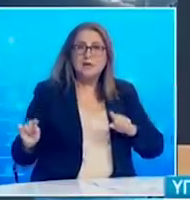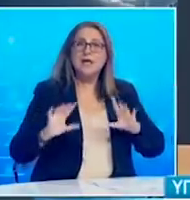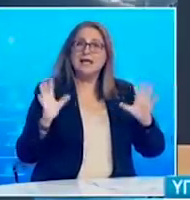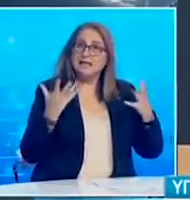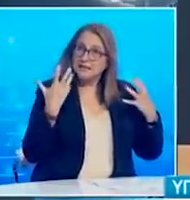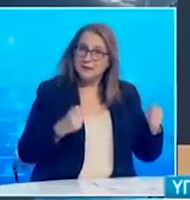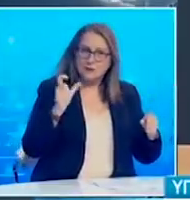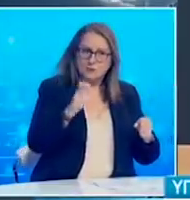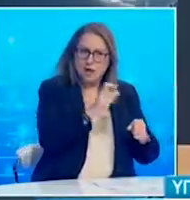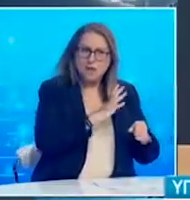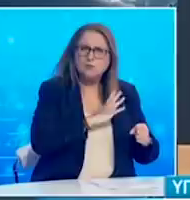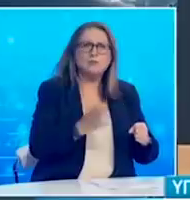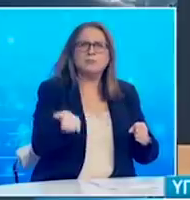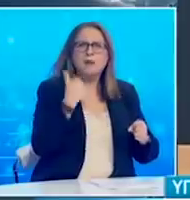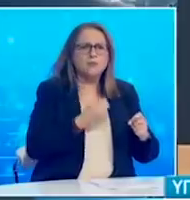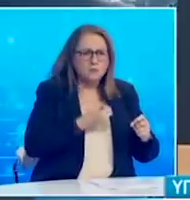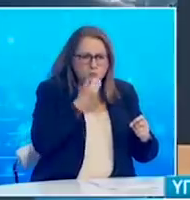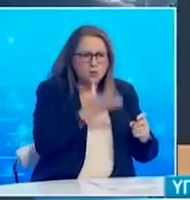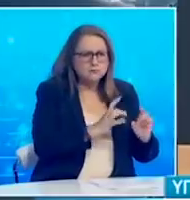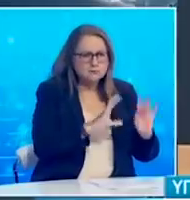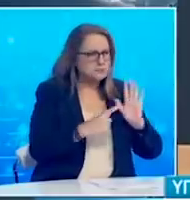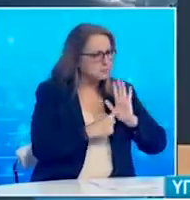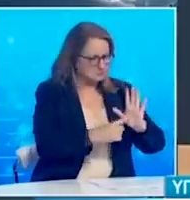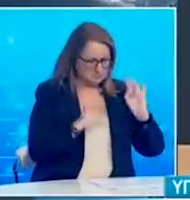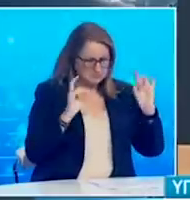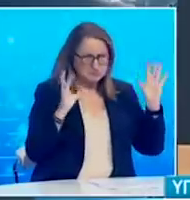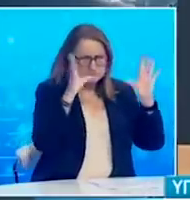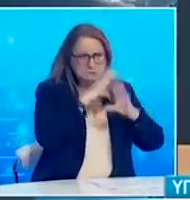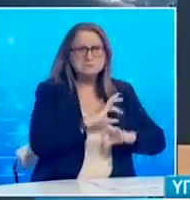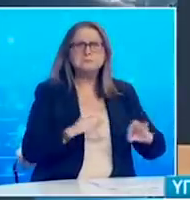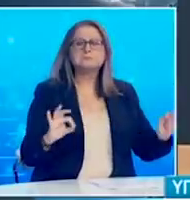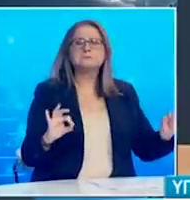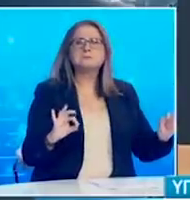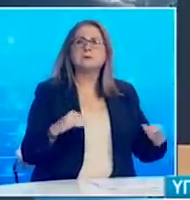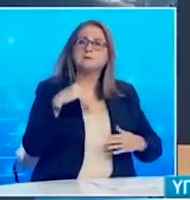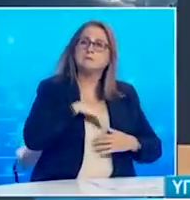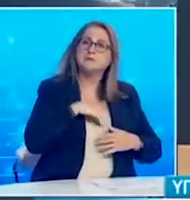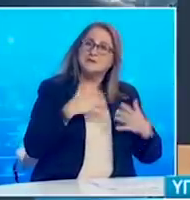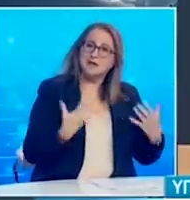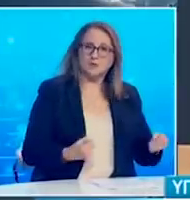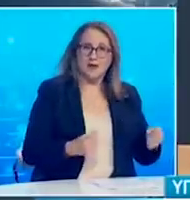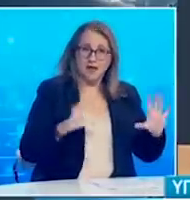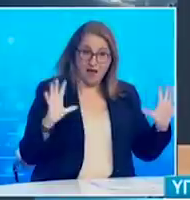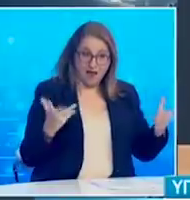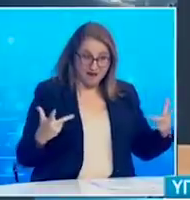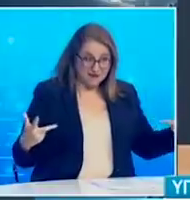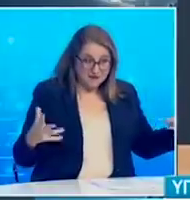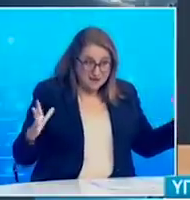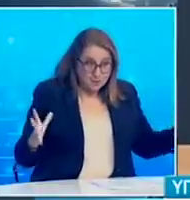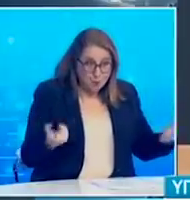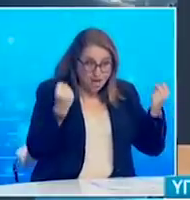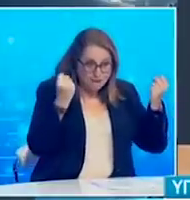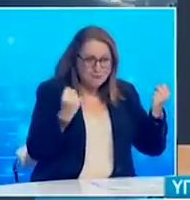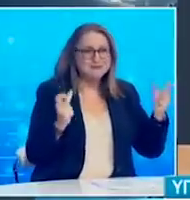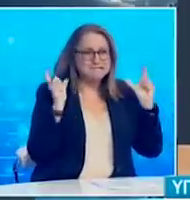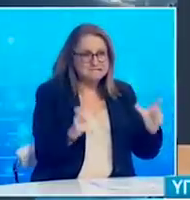φορέων, στοχευμένα όμως, να ανακόψουμε αλυσίδες μετάδοσης με μικρό κοινωνικο-οικονομικό κόστος. Τέλος, πολύ μεγάλο ρόλο